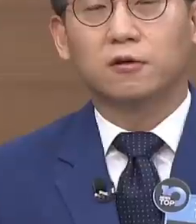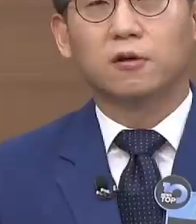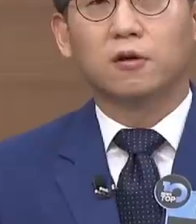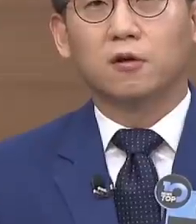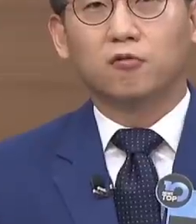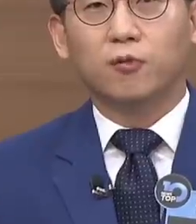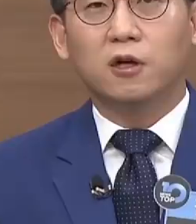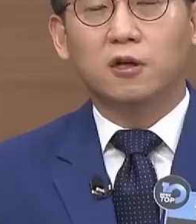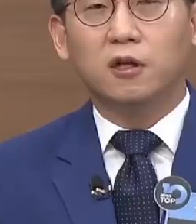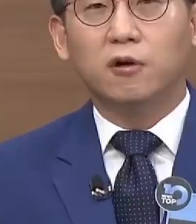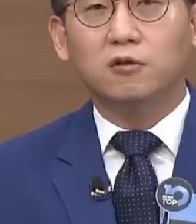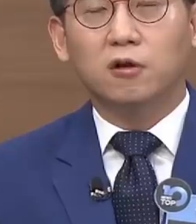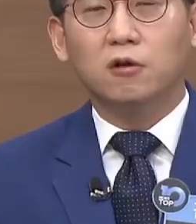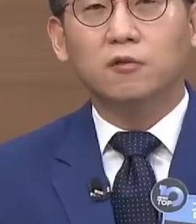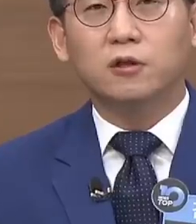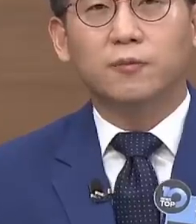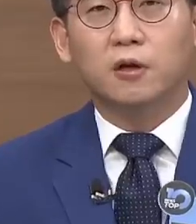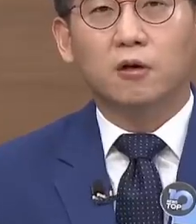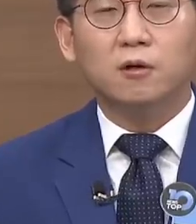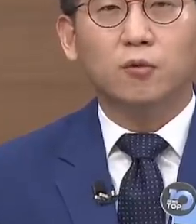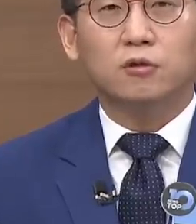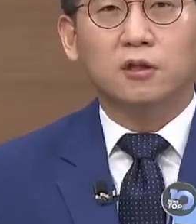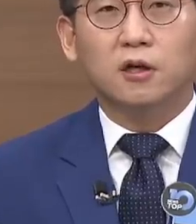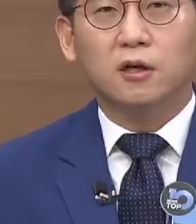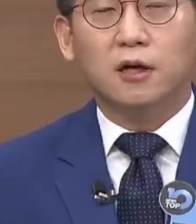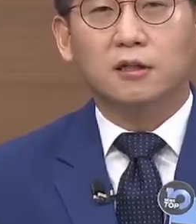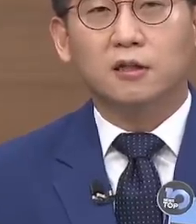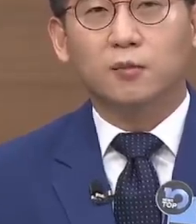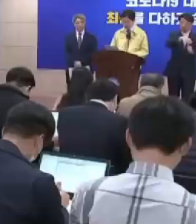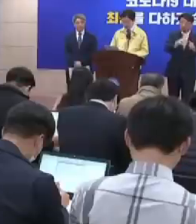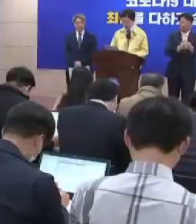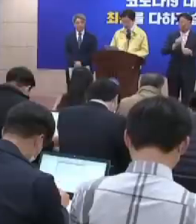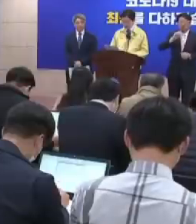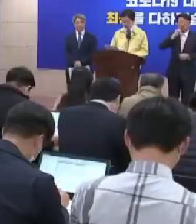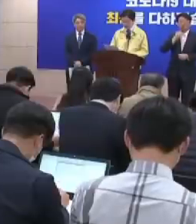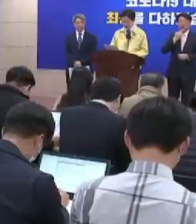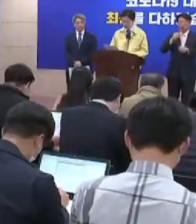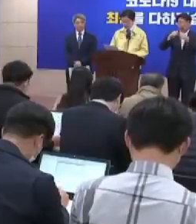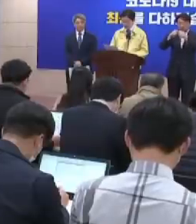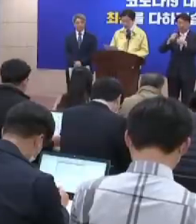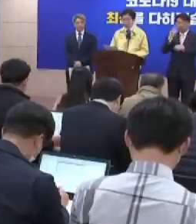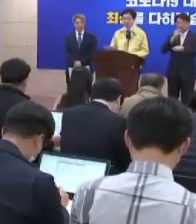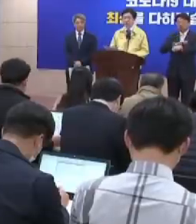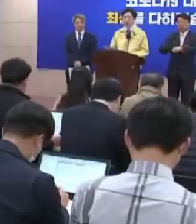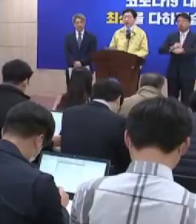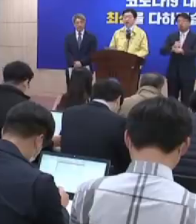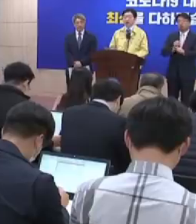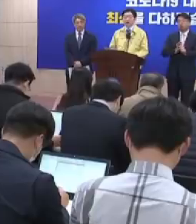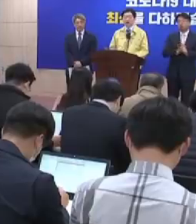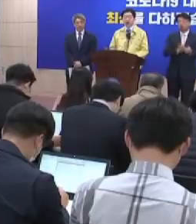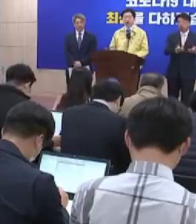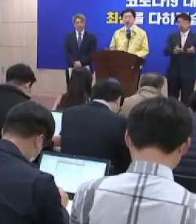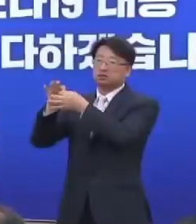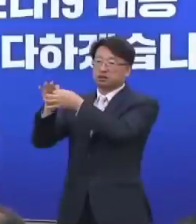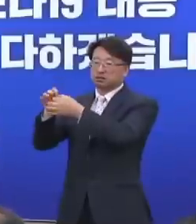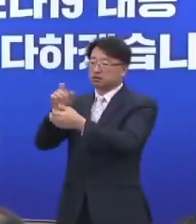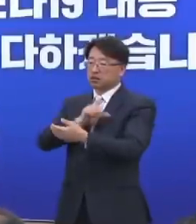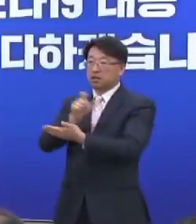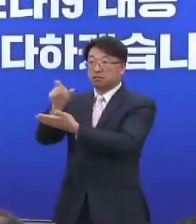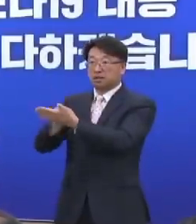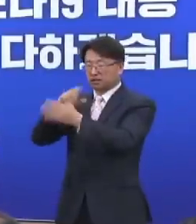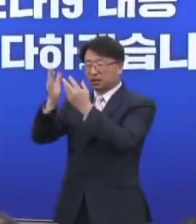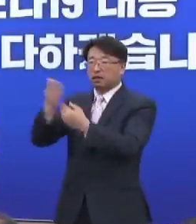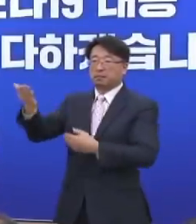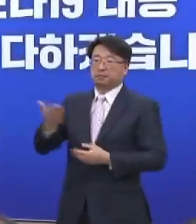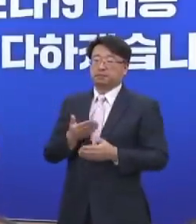중에서 국민한테 일괄적으로 현금 지급하는 현금 복지가 가장 이제 포퓰리즘의 전형이고 그 다음에 이제 이것이 가장 이제 효과가